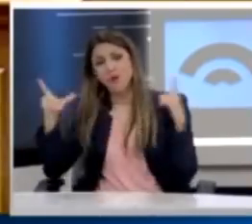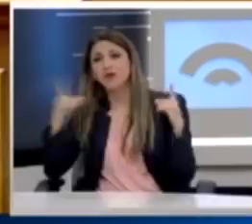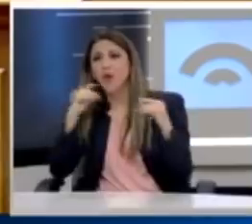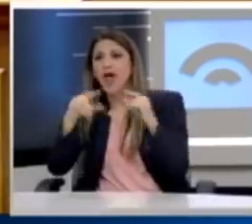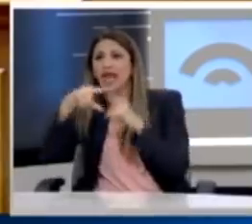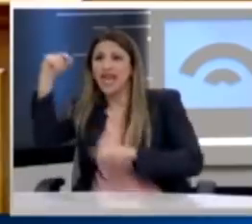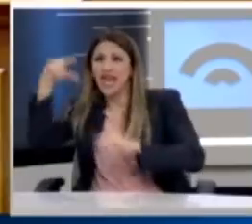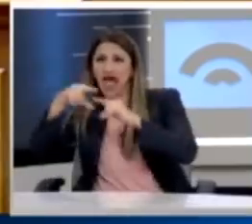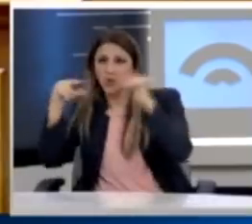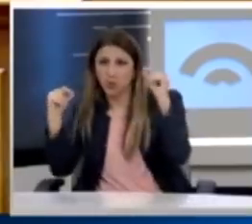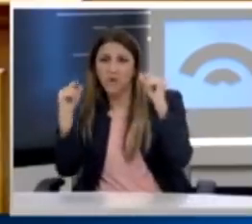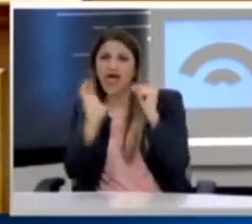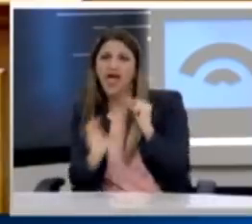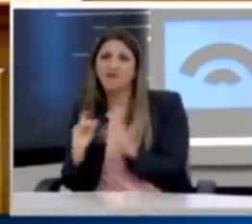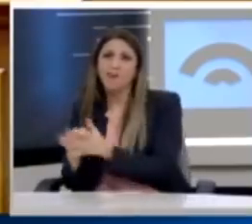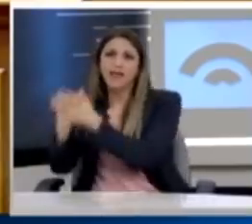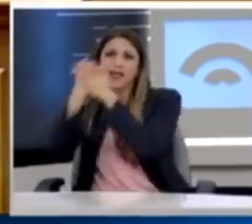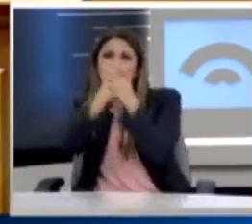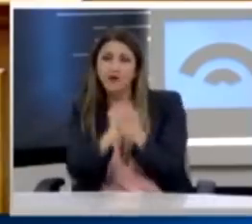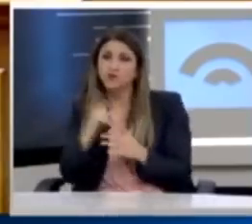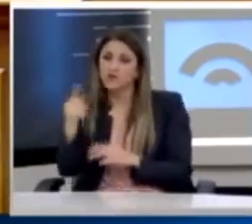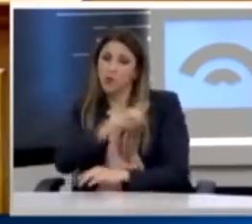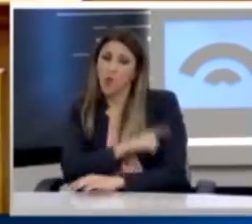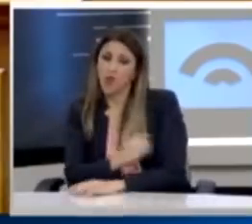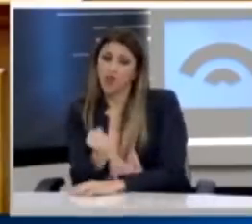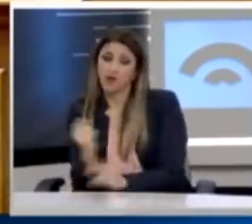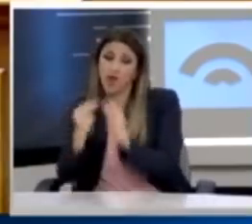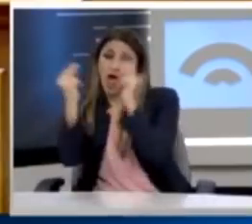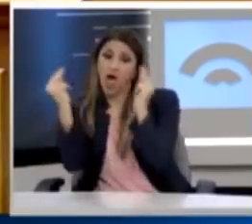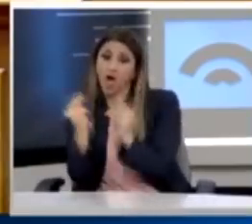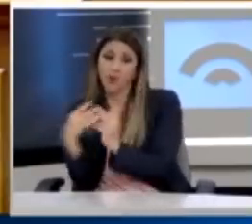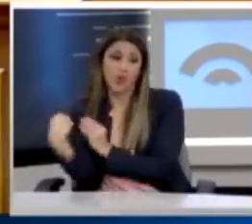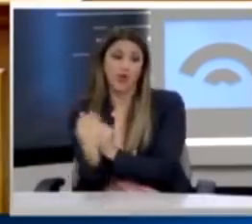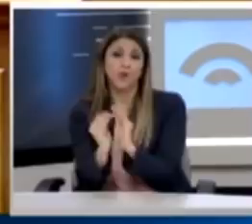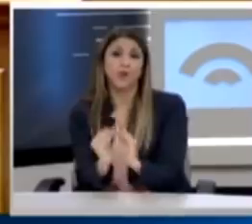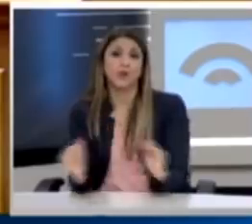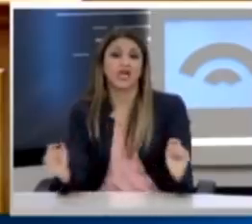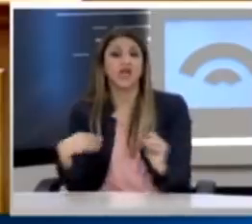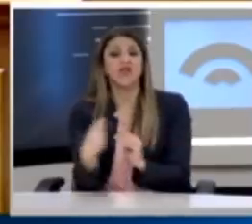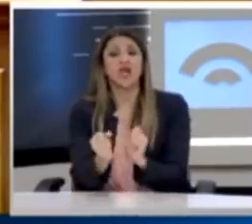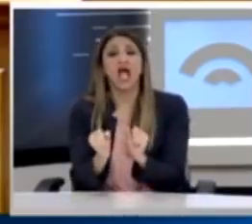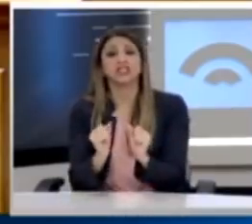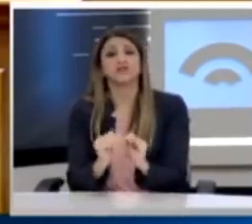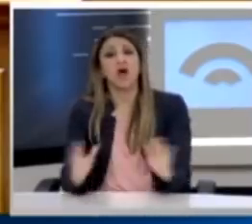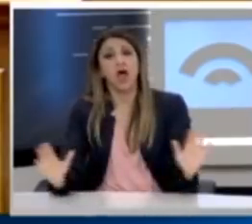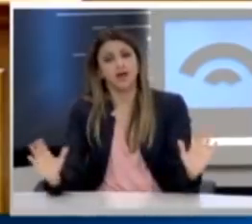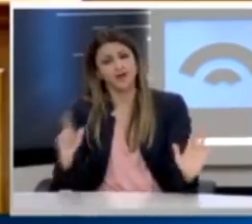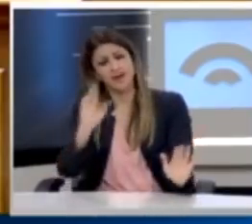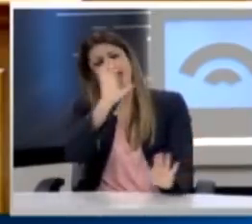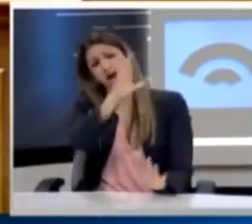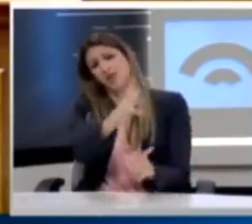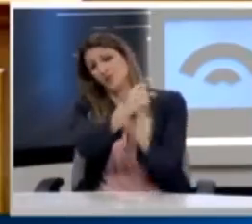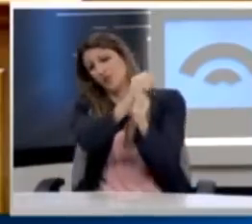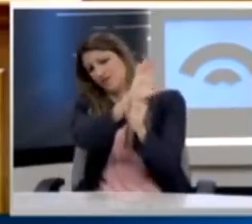και της Ευρωπαϊκής Ένωσης αποτελεί παράγοντα σταθερότητας και ειρήνης στην περιοχή, κρατήστε το να το απαγγείλετε